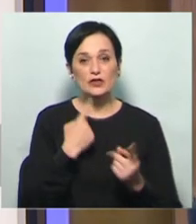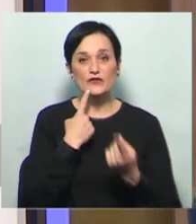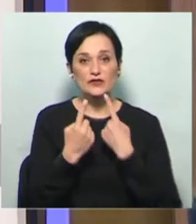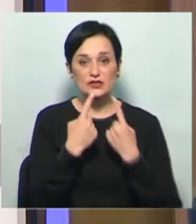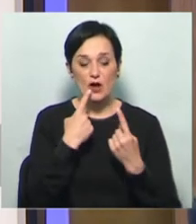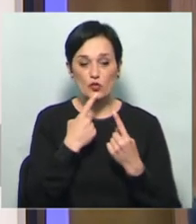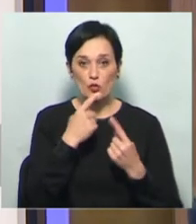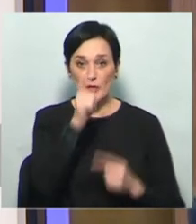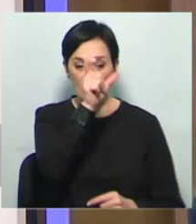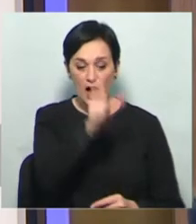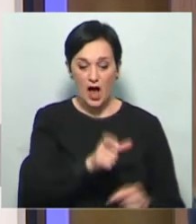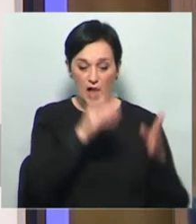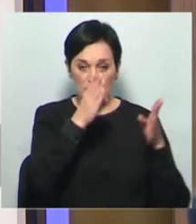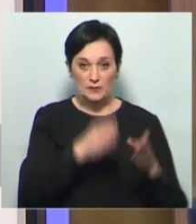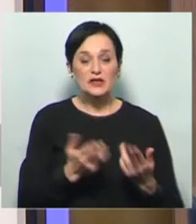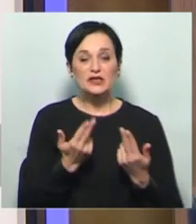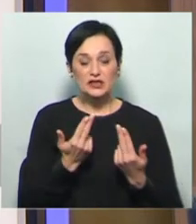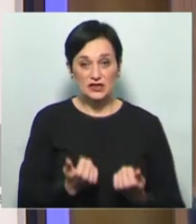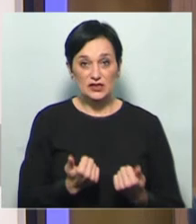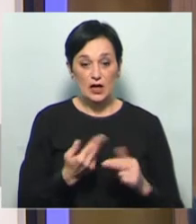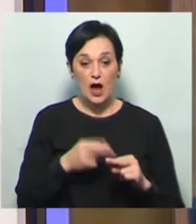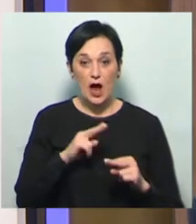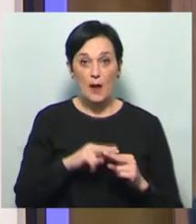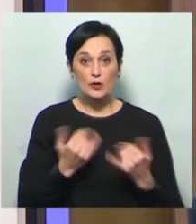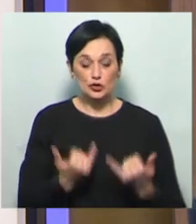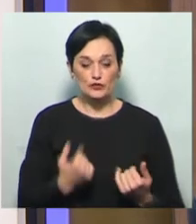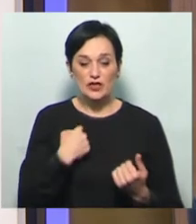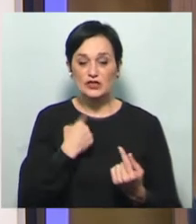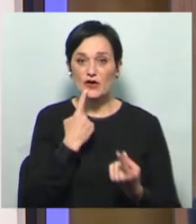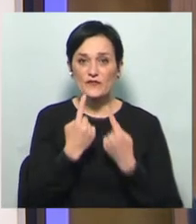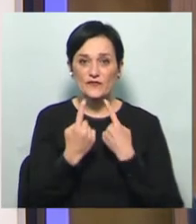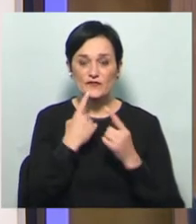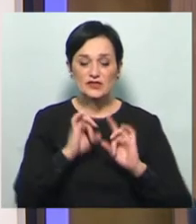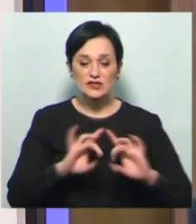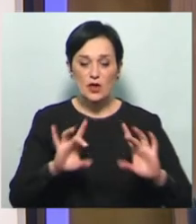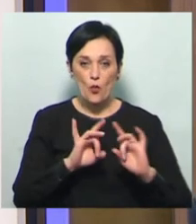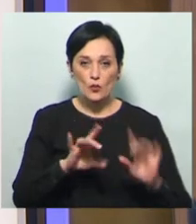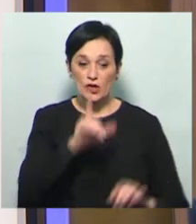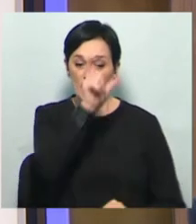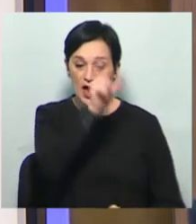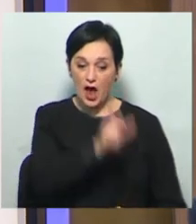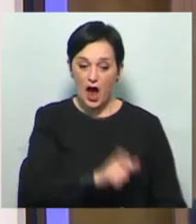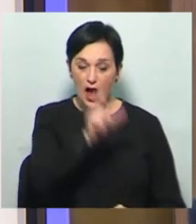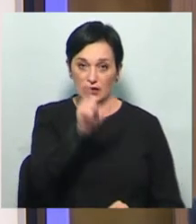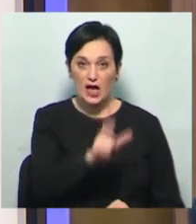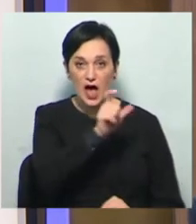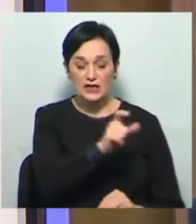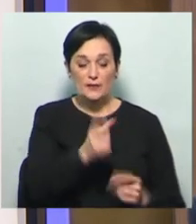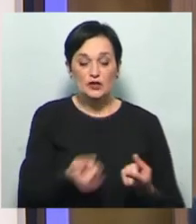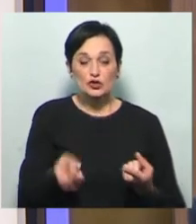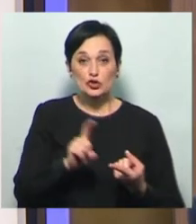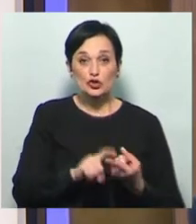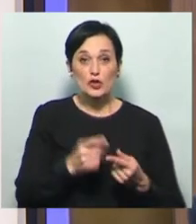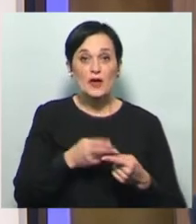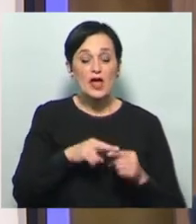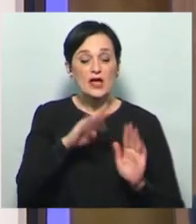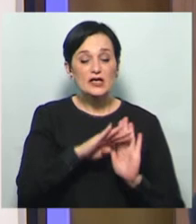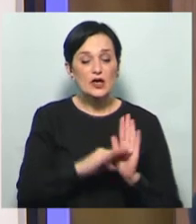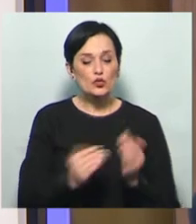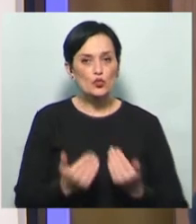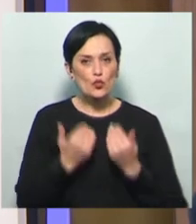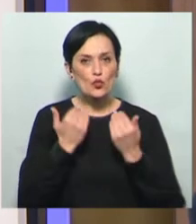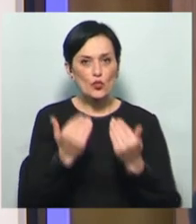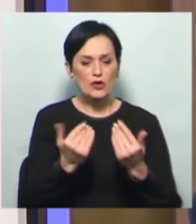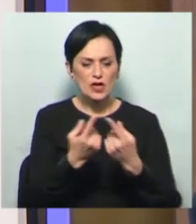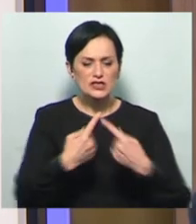საუბრობთ ადამიანზე. დიახ, ამ გადაცემაში ჩვენ საუბრობთ ადამიანებზე, ადამიანების შესახებ და ეს გადაცემა განკუთვნილია